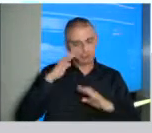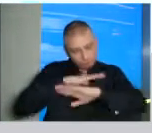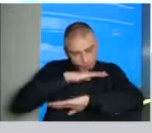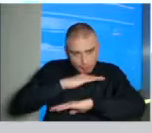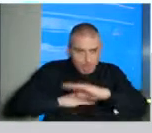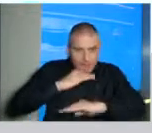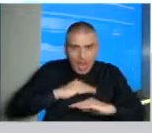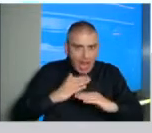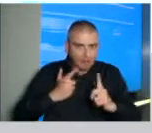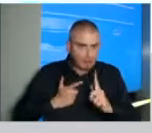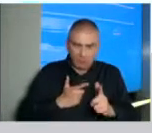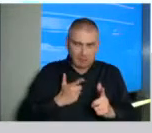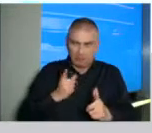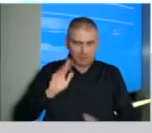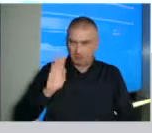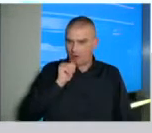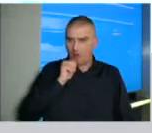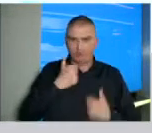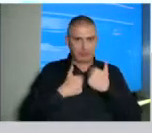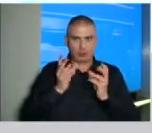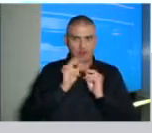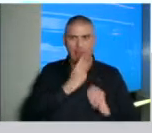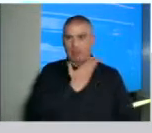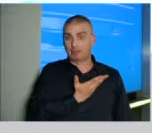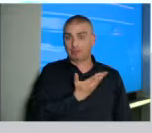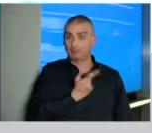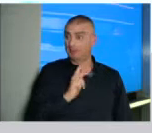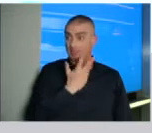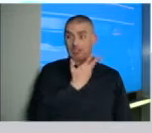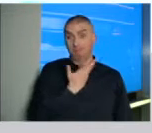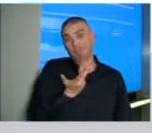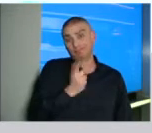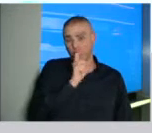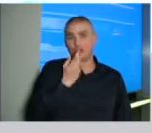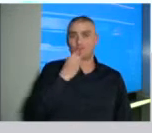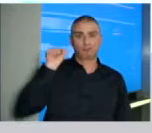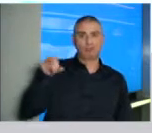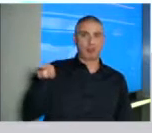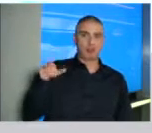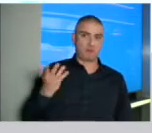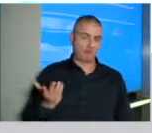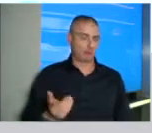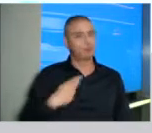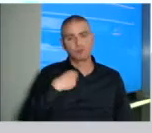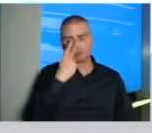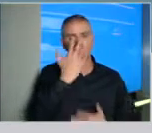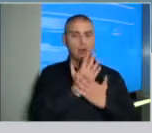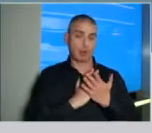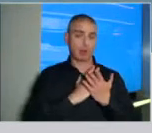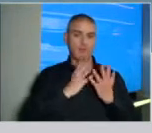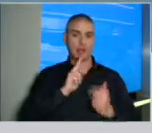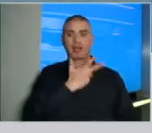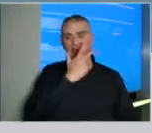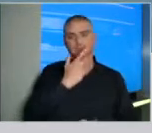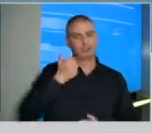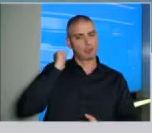ומערבים. זה לא התחום שביבי היה רוצה להתחרות בו עם גנץ, כי שם גנץ כנראה עדיף עליו. טוב, בוא נראה חלק מהדברים שגנץ